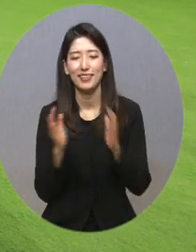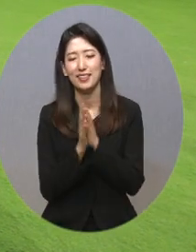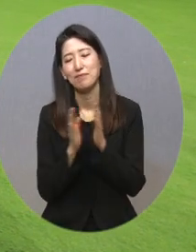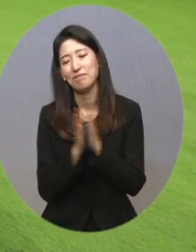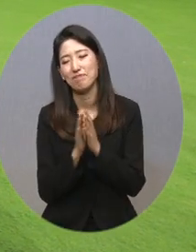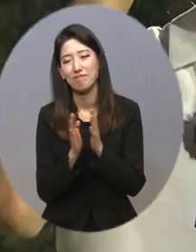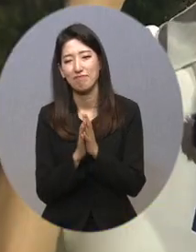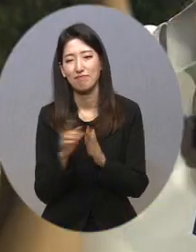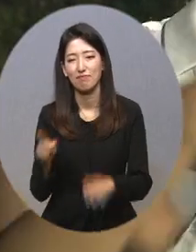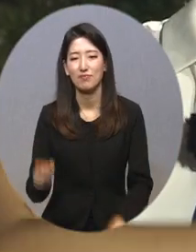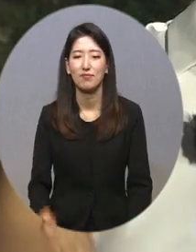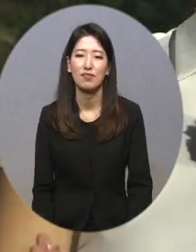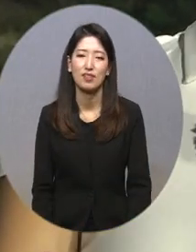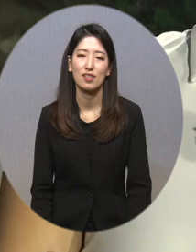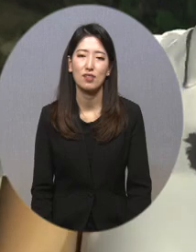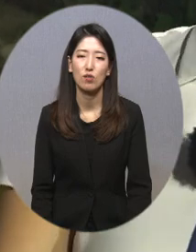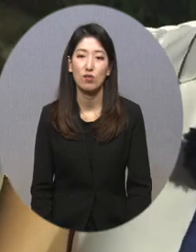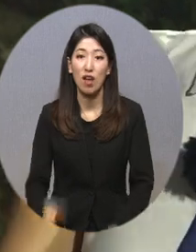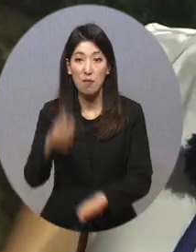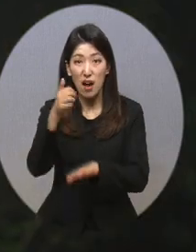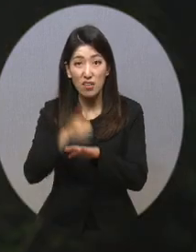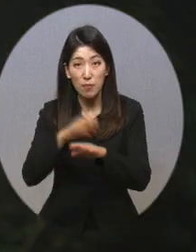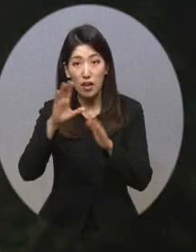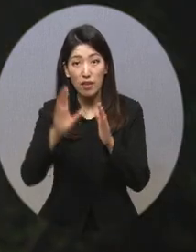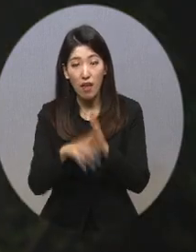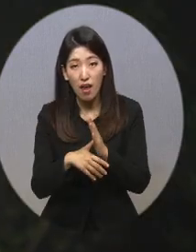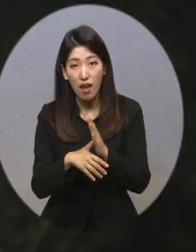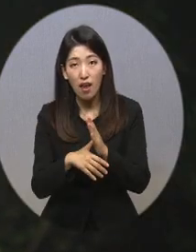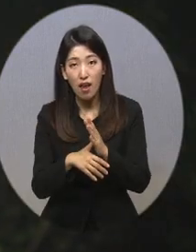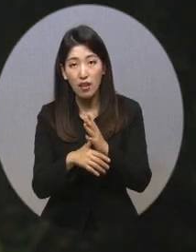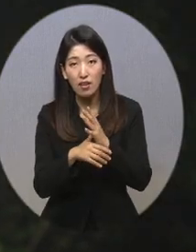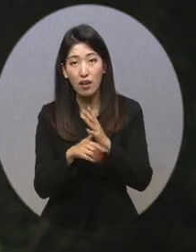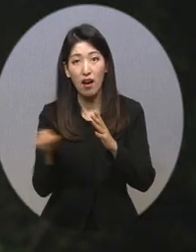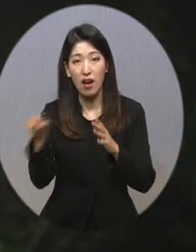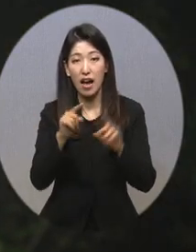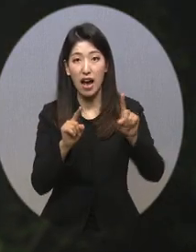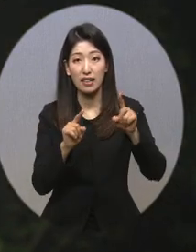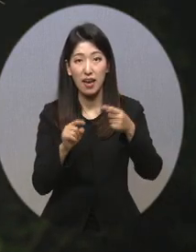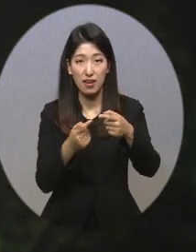와, 하연아, 야, 마지막 번에 뽀디하게 있지? 어? 아,